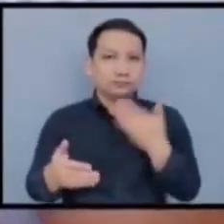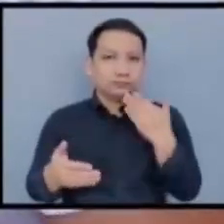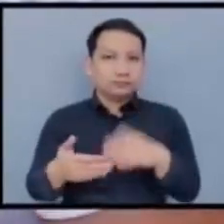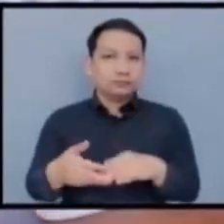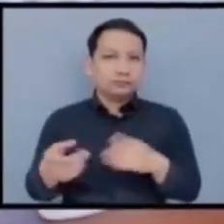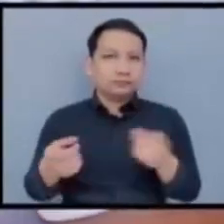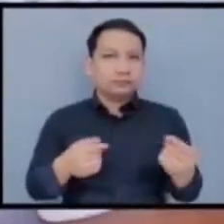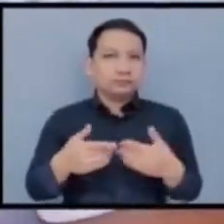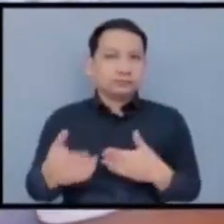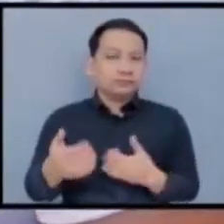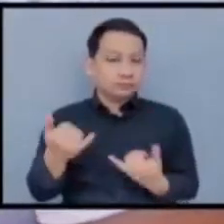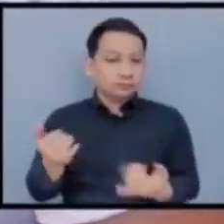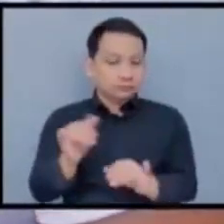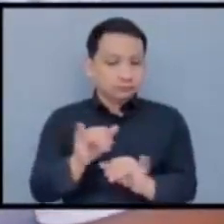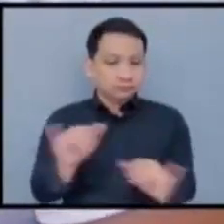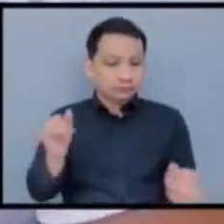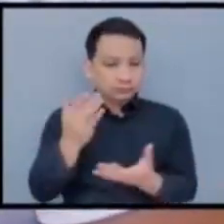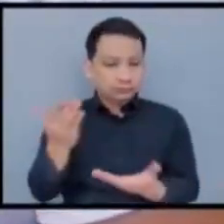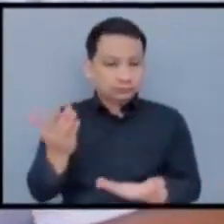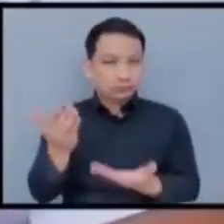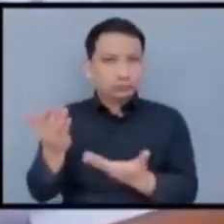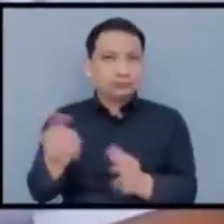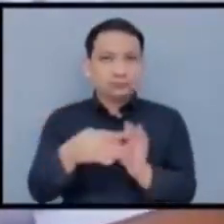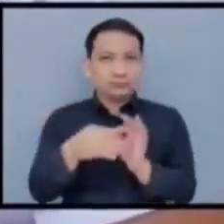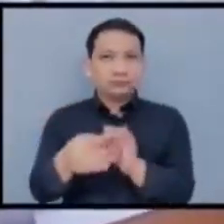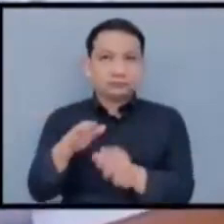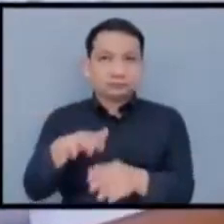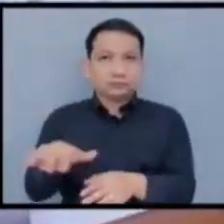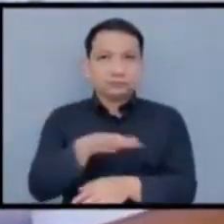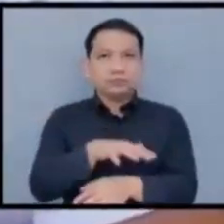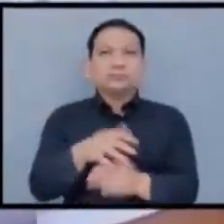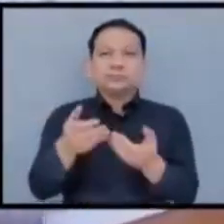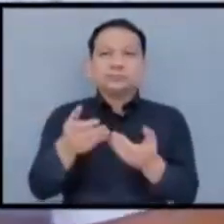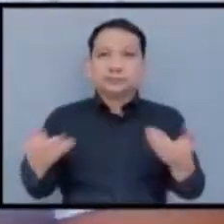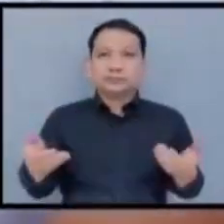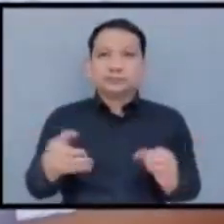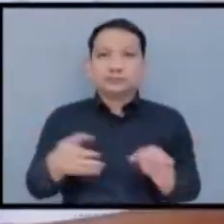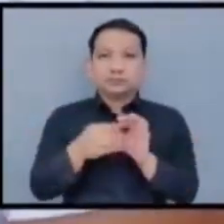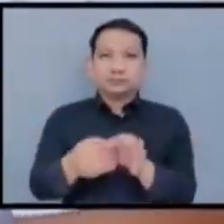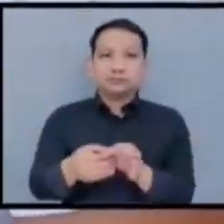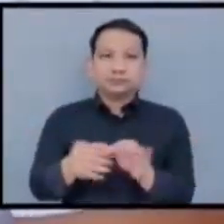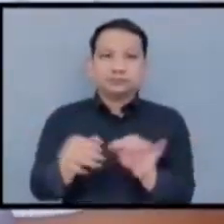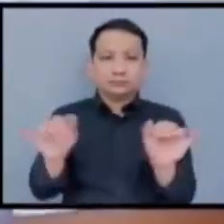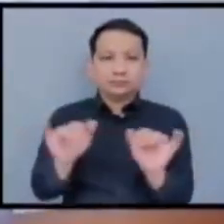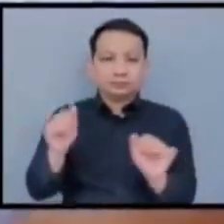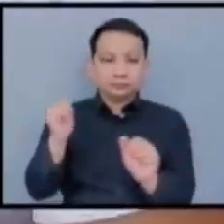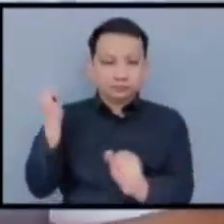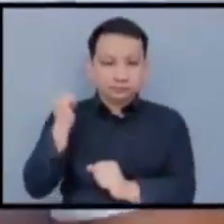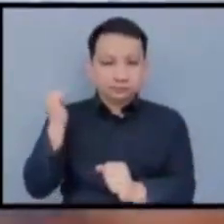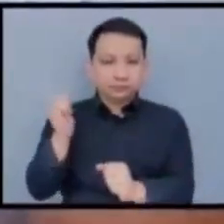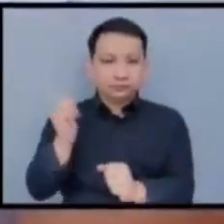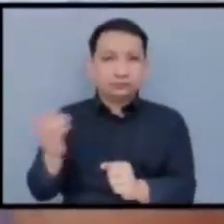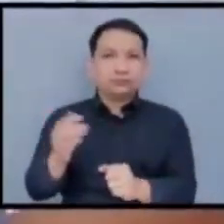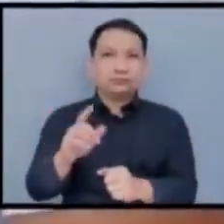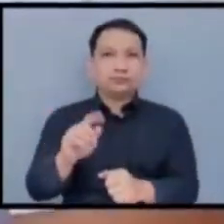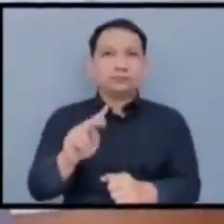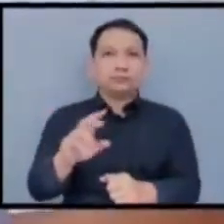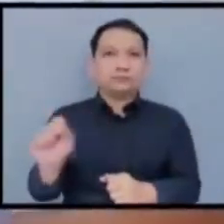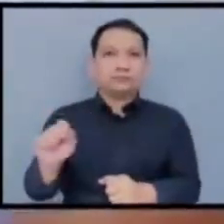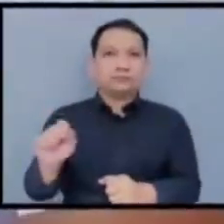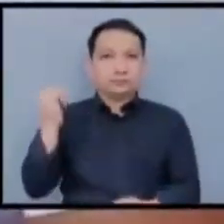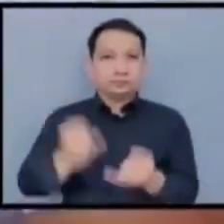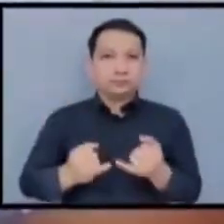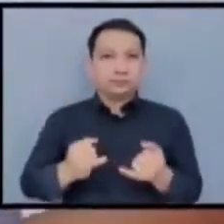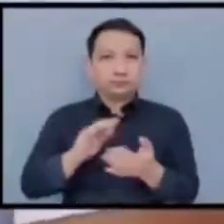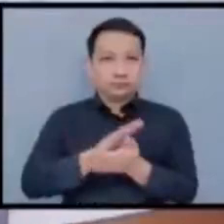Ngayong parehas silang naharap sa kontrobersya sa magkahiwalay na pahayag, kapwa umaasa ang magkapatid na Teves na sa huli, malilinis din